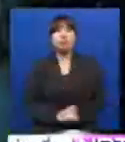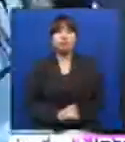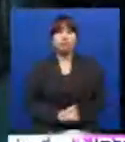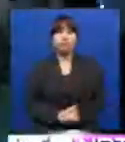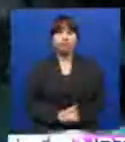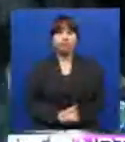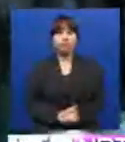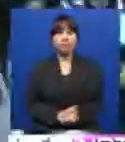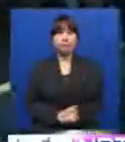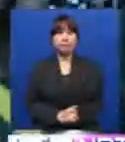ไป